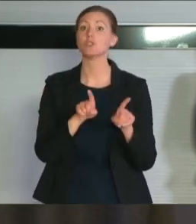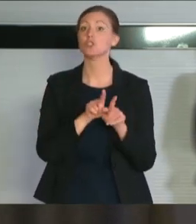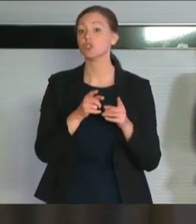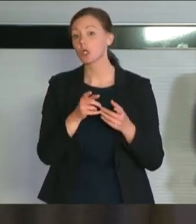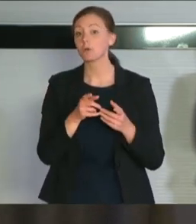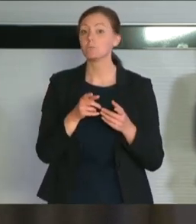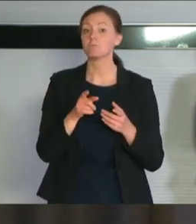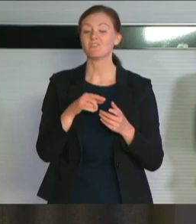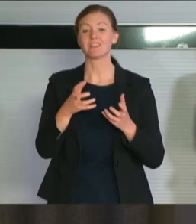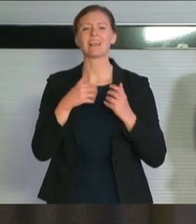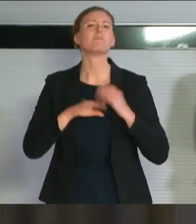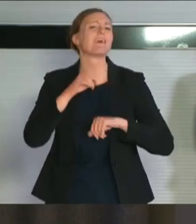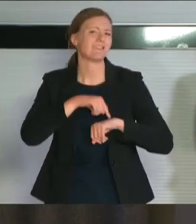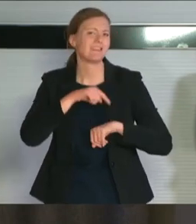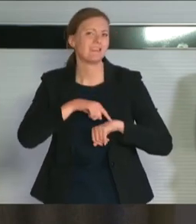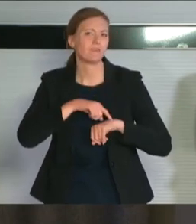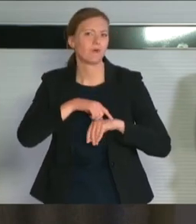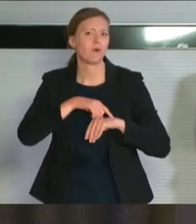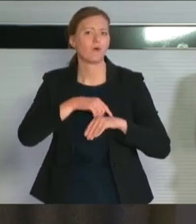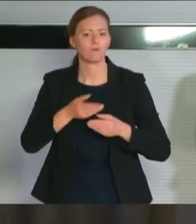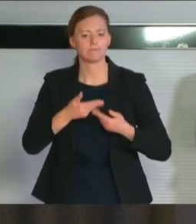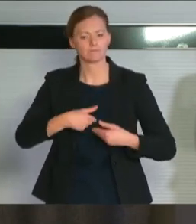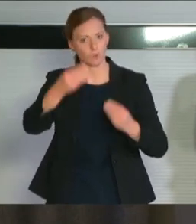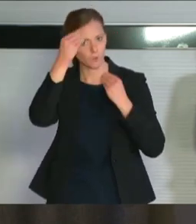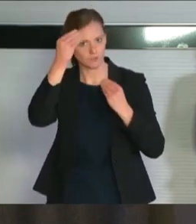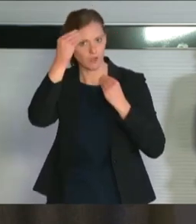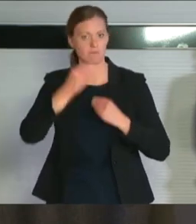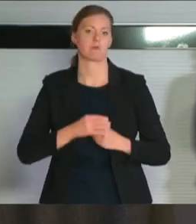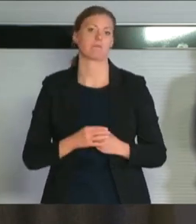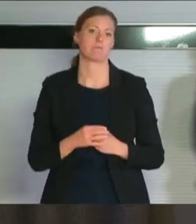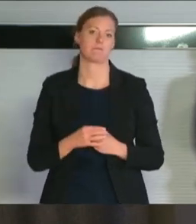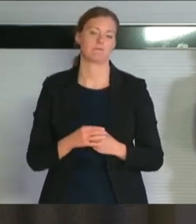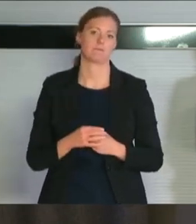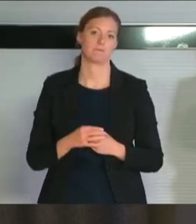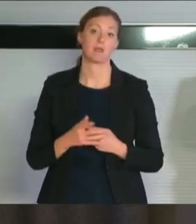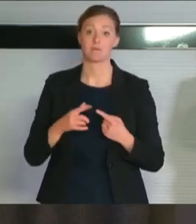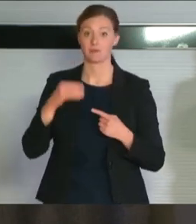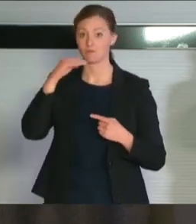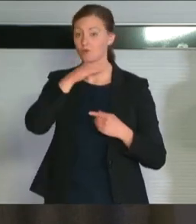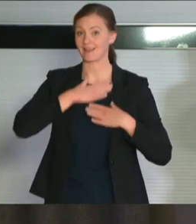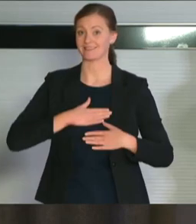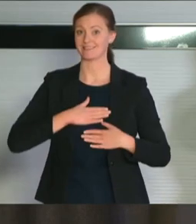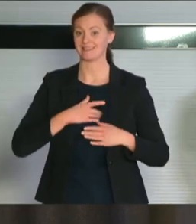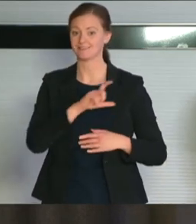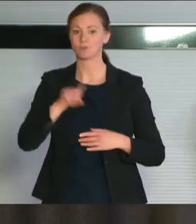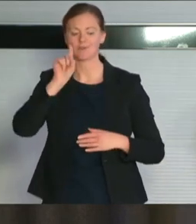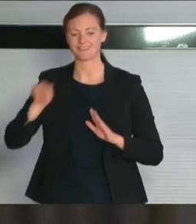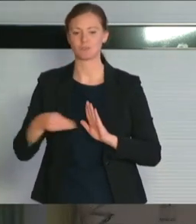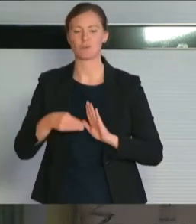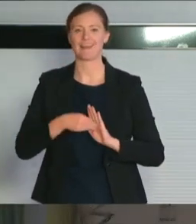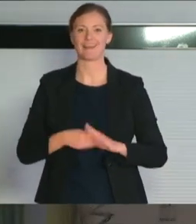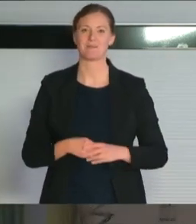men det trenger vi noe mer tid for å få kunnskap om. Men Folkehelseinstituttet kan supplere meg på dette